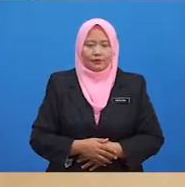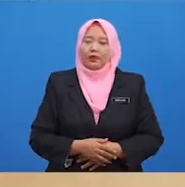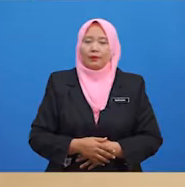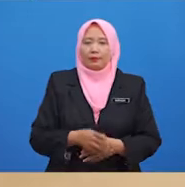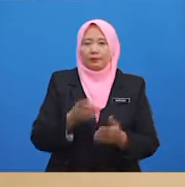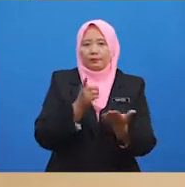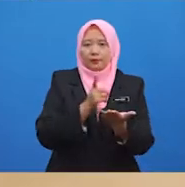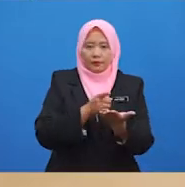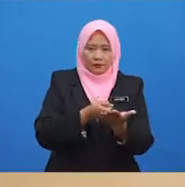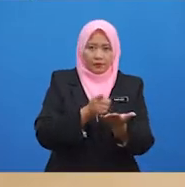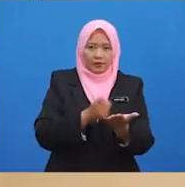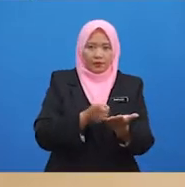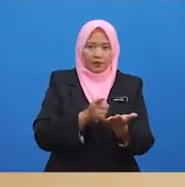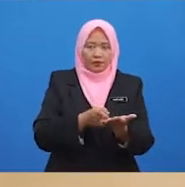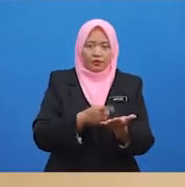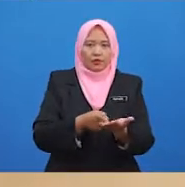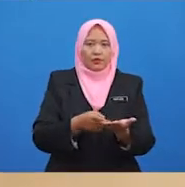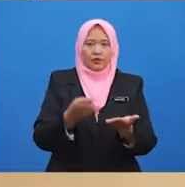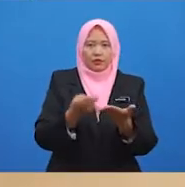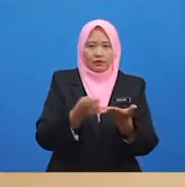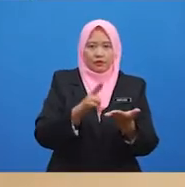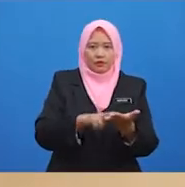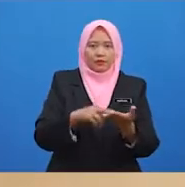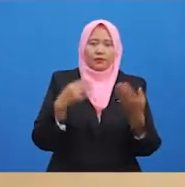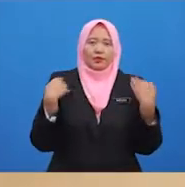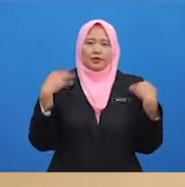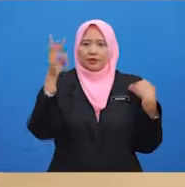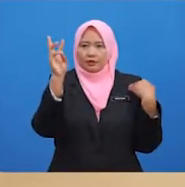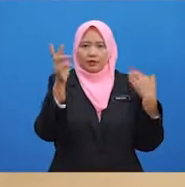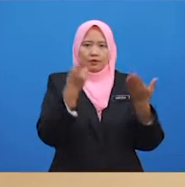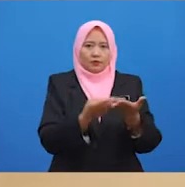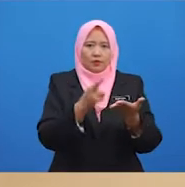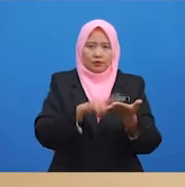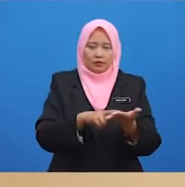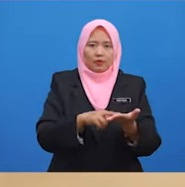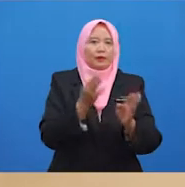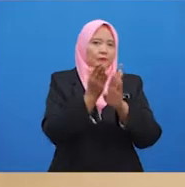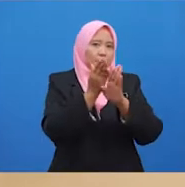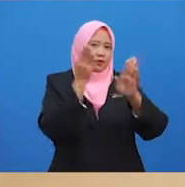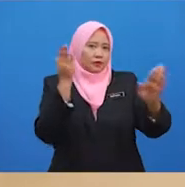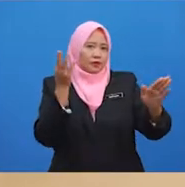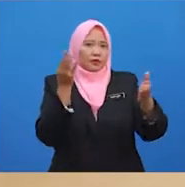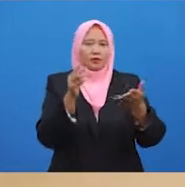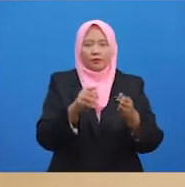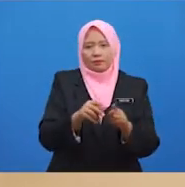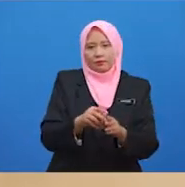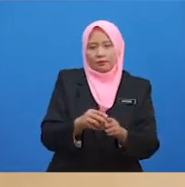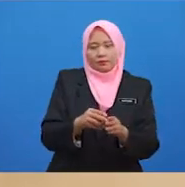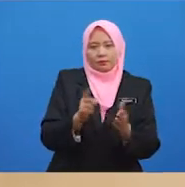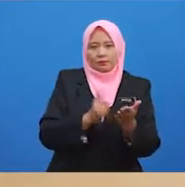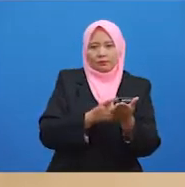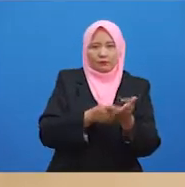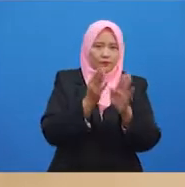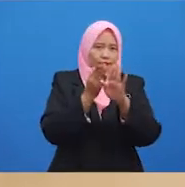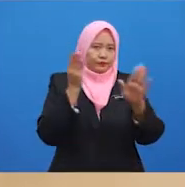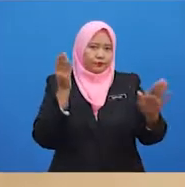Bilangan rangkap sajak ini ialah 6 rangkap. Bilangan baris sajak ini ialah